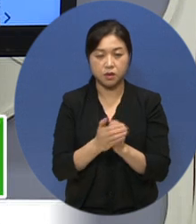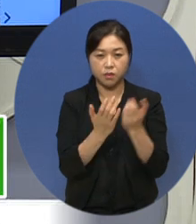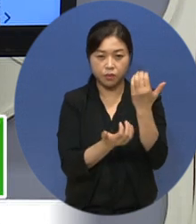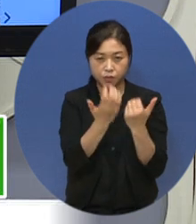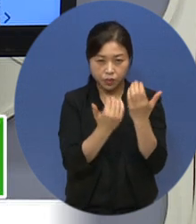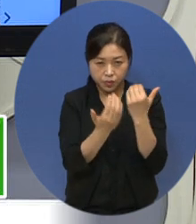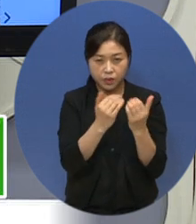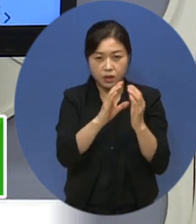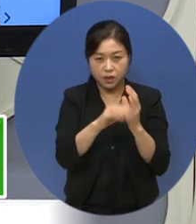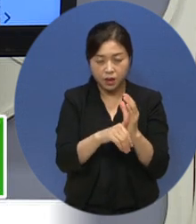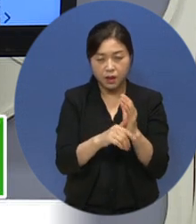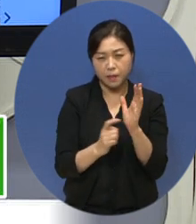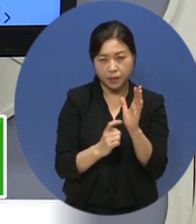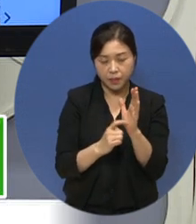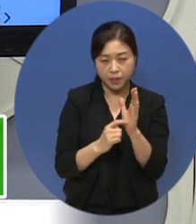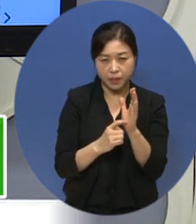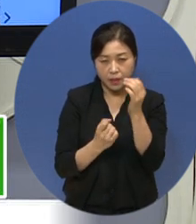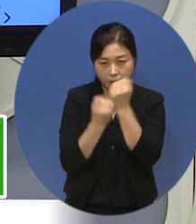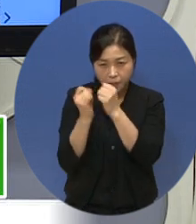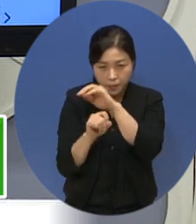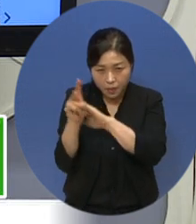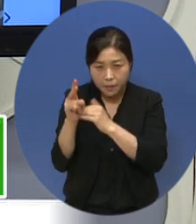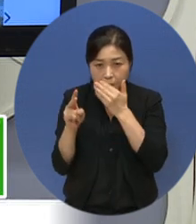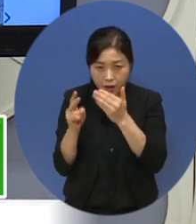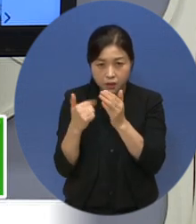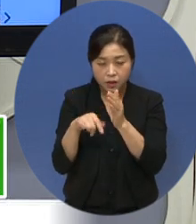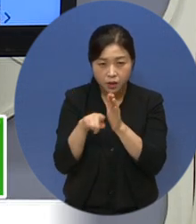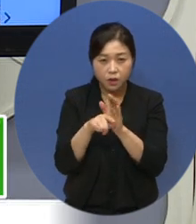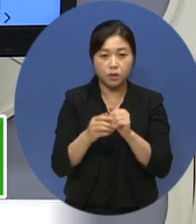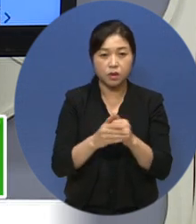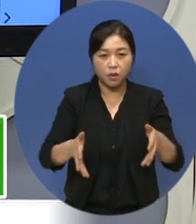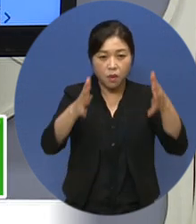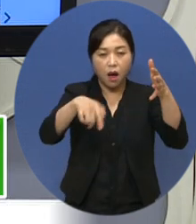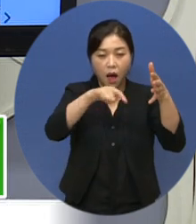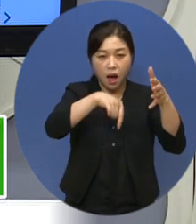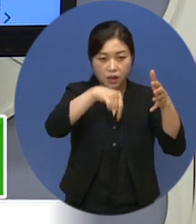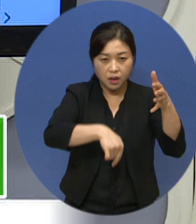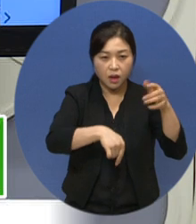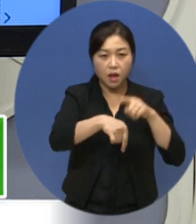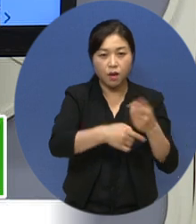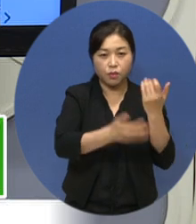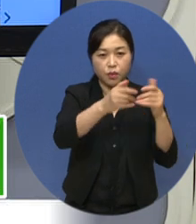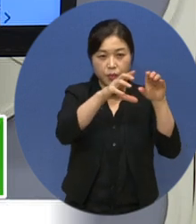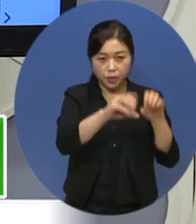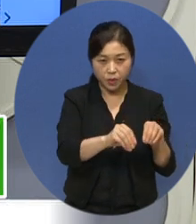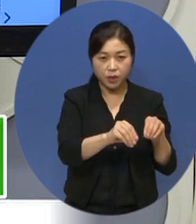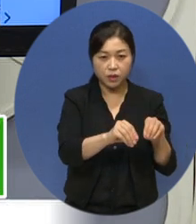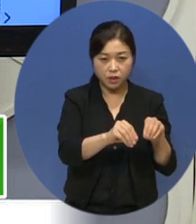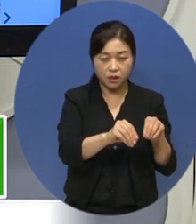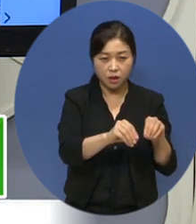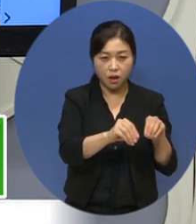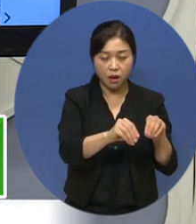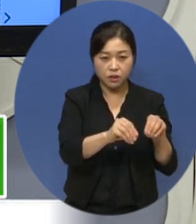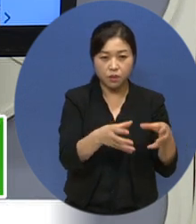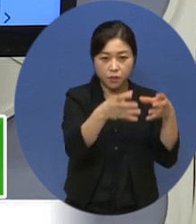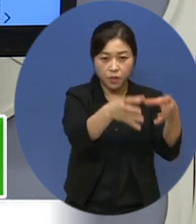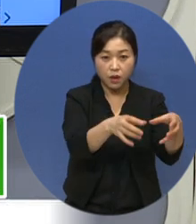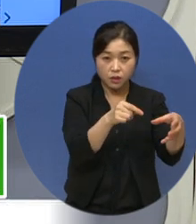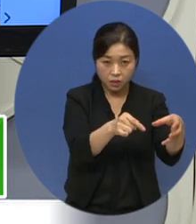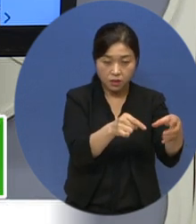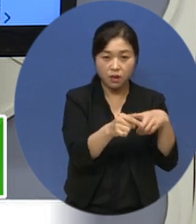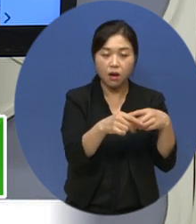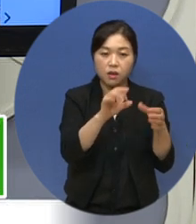경우 신속히 대처할 수 있도록 옥내소화전설비 암 안쪽에도 소화전 사용방법을 부착할 것을